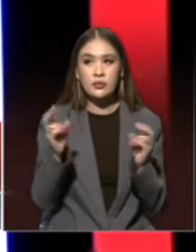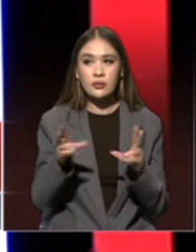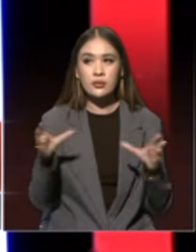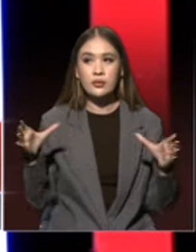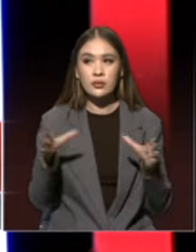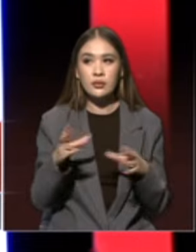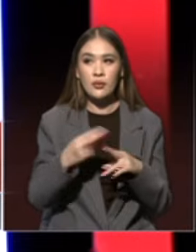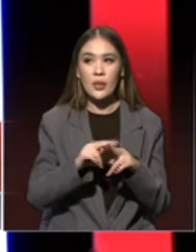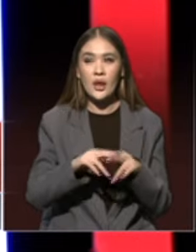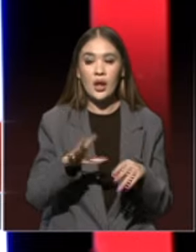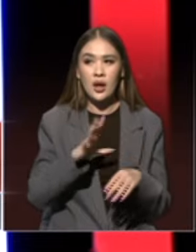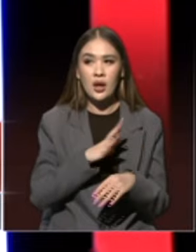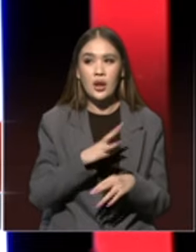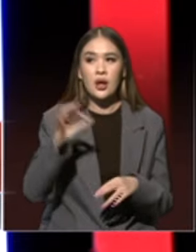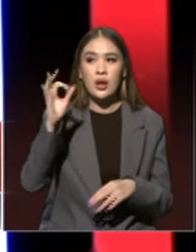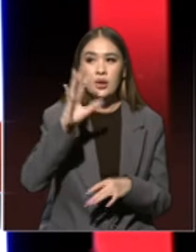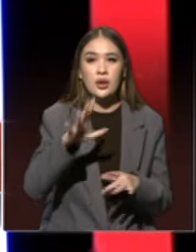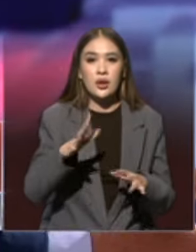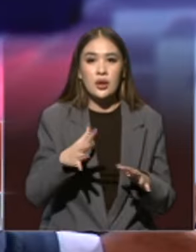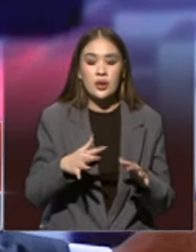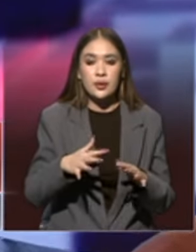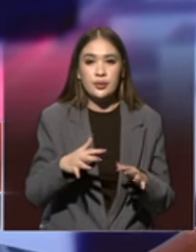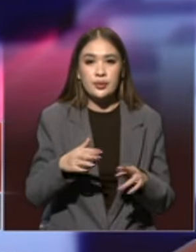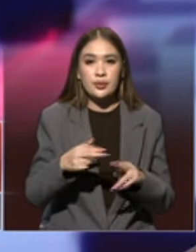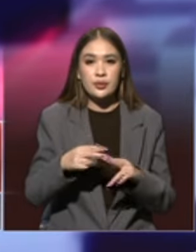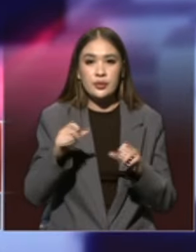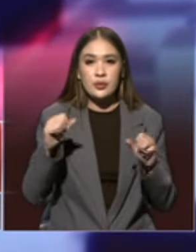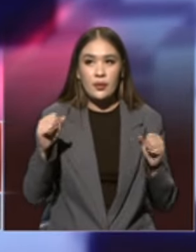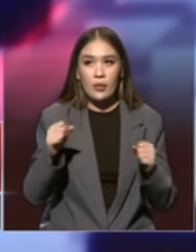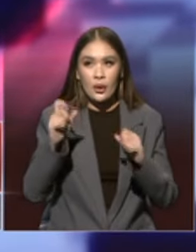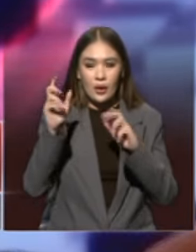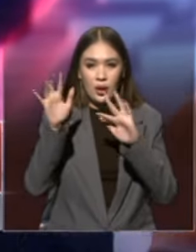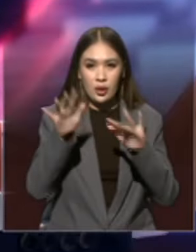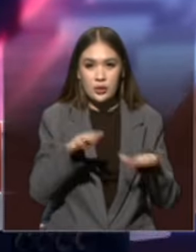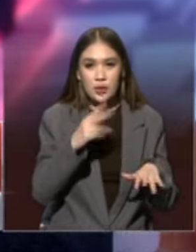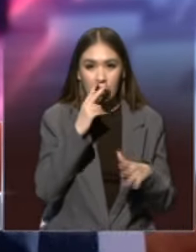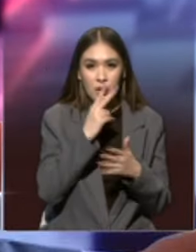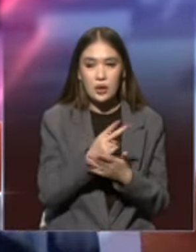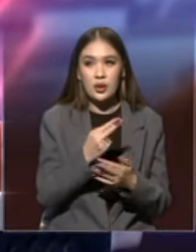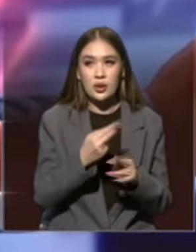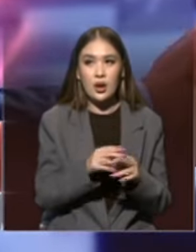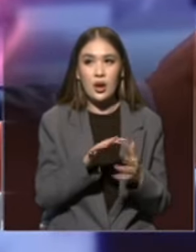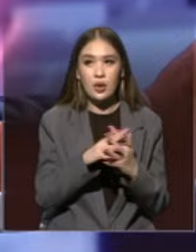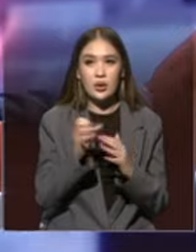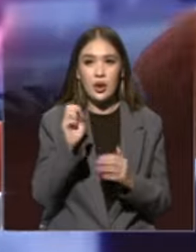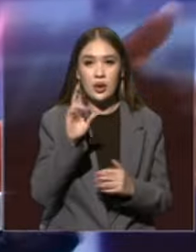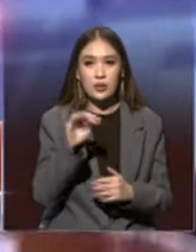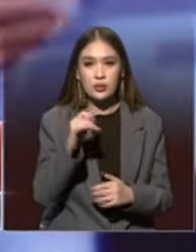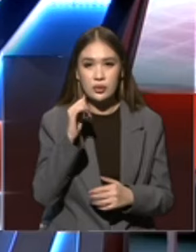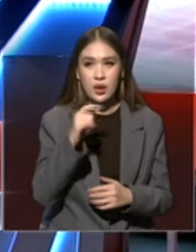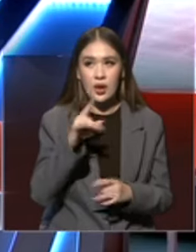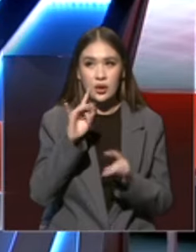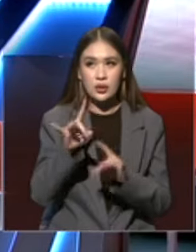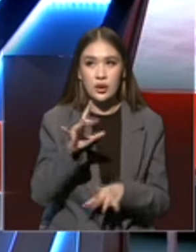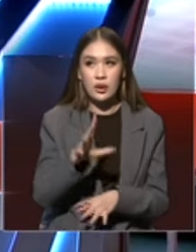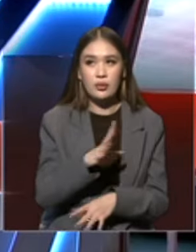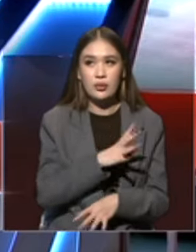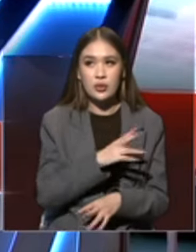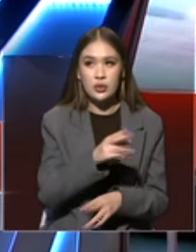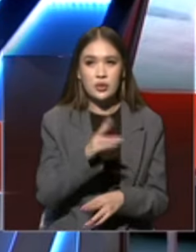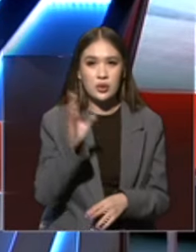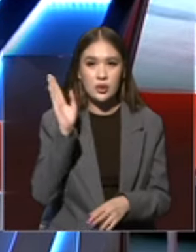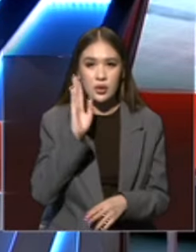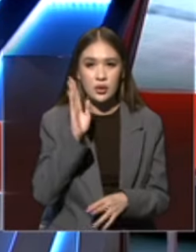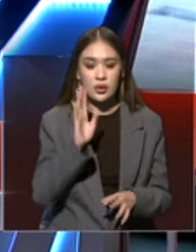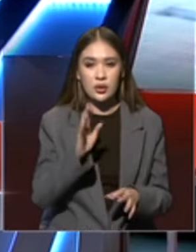ішінде таудай үйілген қарды көріп, бекен Бердібек Машбекішев айтыпты ауылдың әкіміне: «Ей, мынау ертең бүкіл ауылдағы үйдің бәрін шаяды